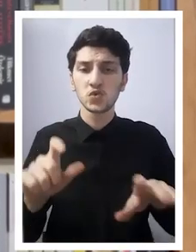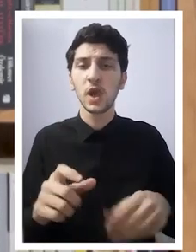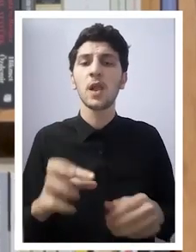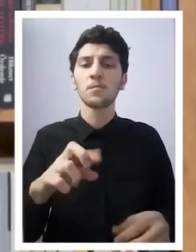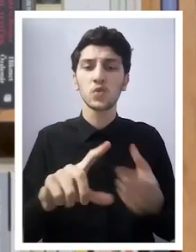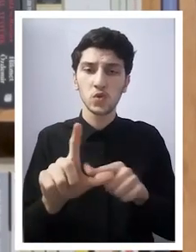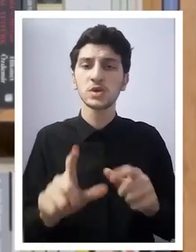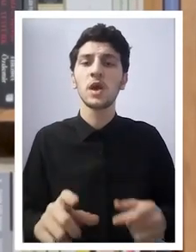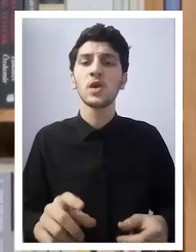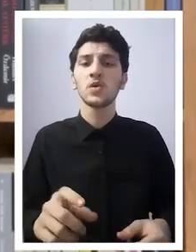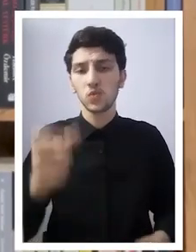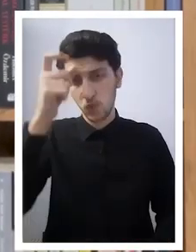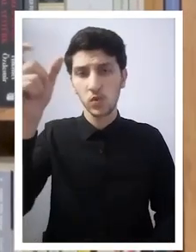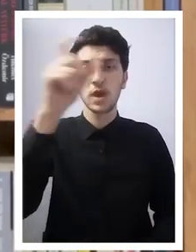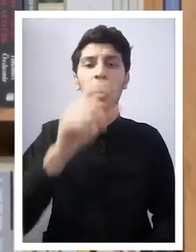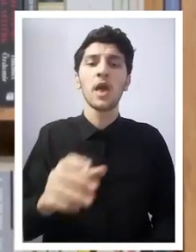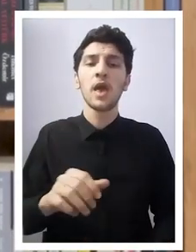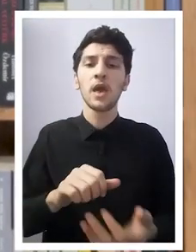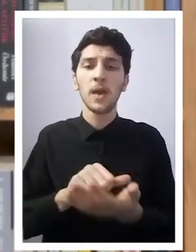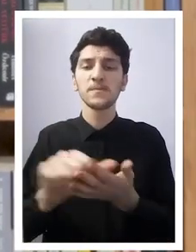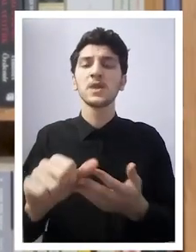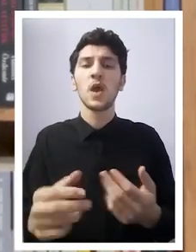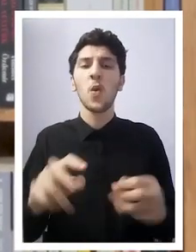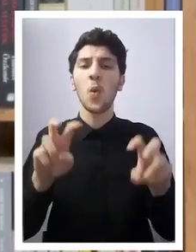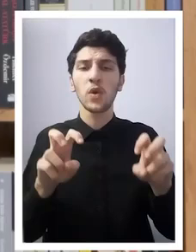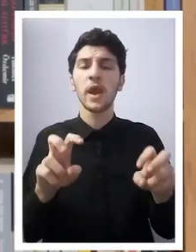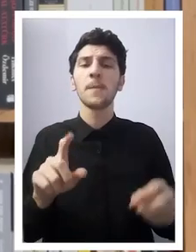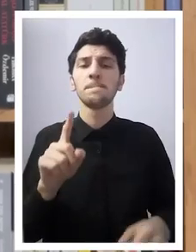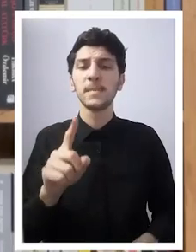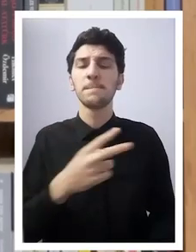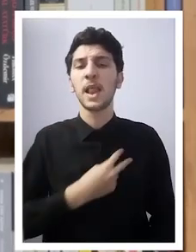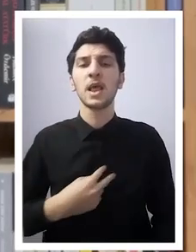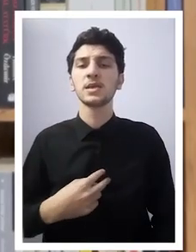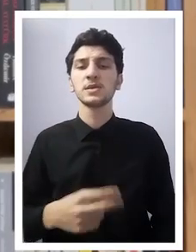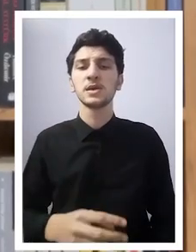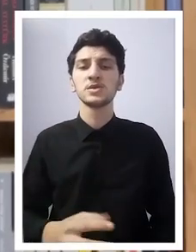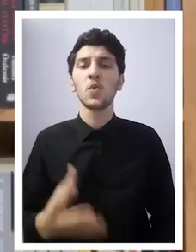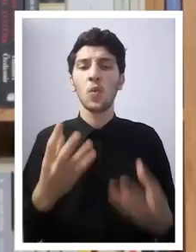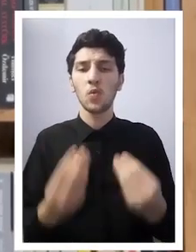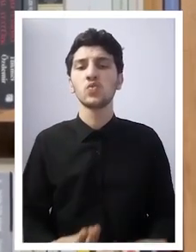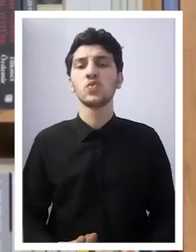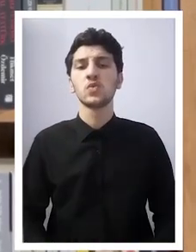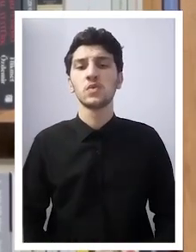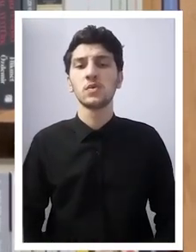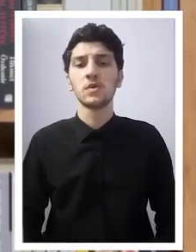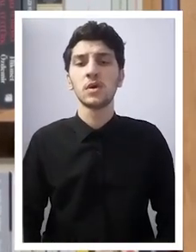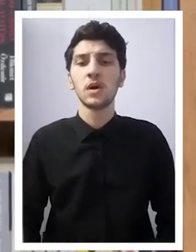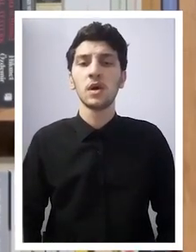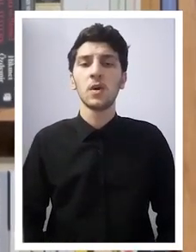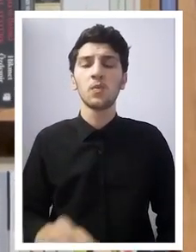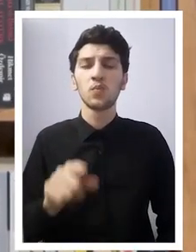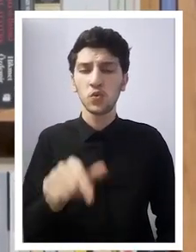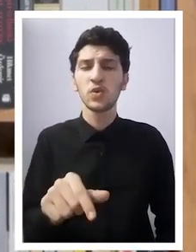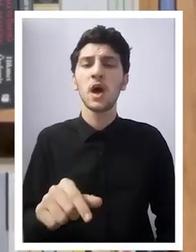projelerimizle Türkiye'nin birçok şehrine örnek bir belediyecilik anlayışı ortaya çıkardık.